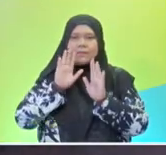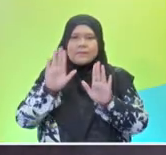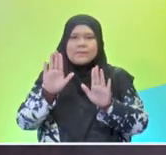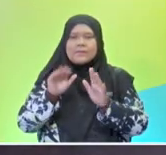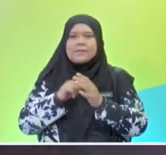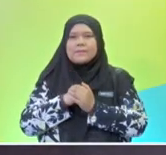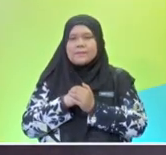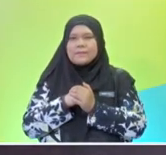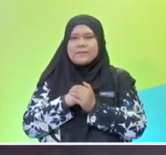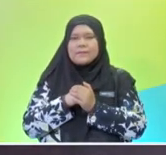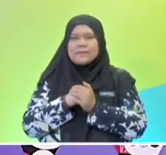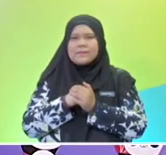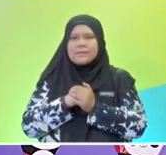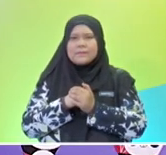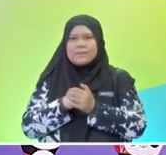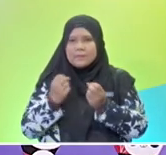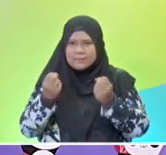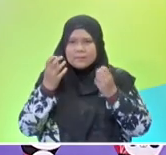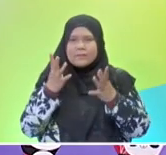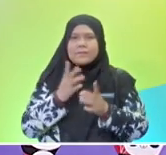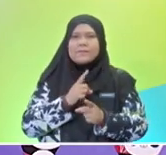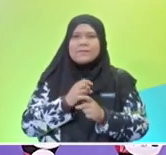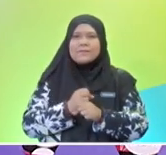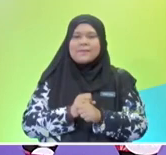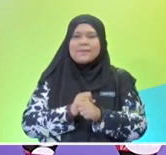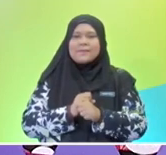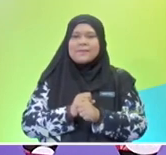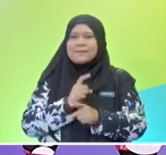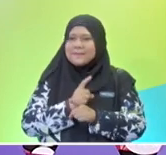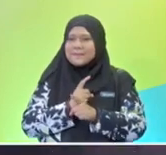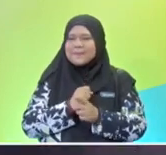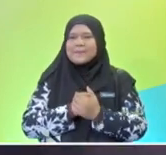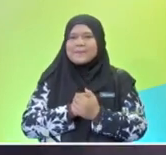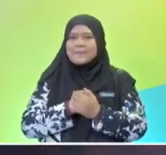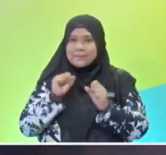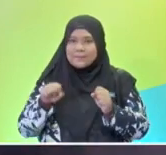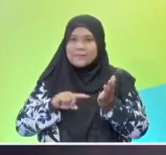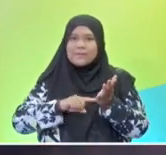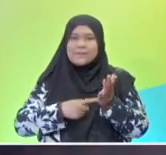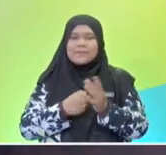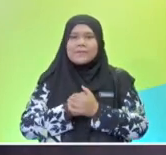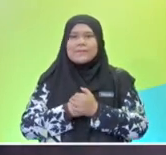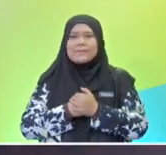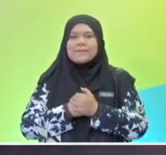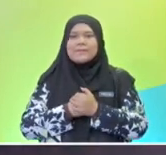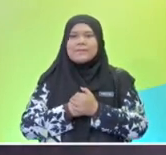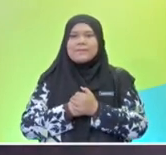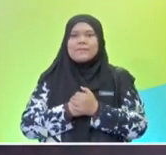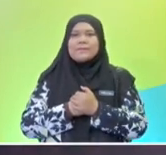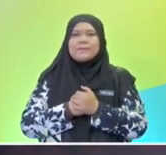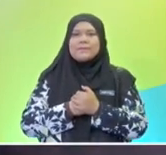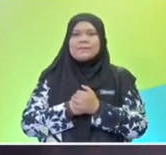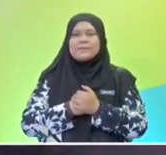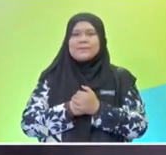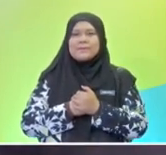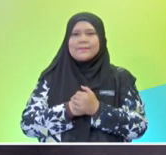saya nak kena jawab, nak kena dapat banyak pelekat bintang ya, cikgu? Ya, betul. Okey. Boleh kita mula? Boleh, cikgu. Baik.